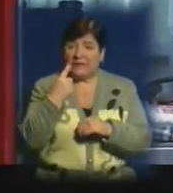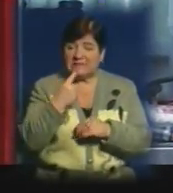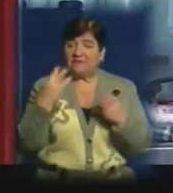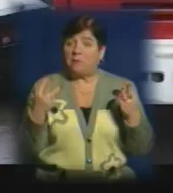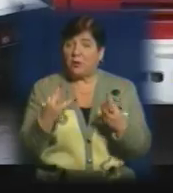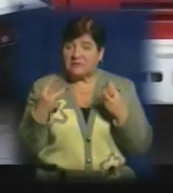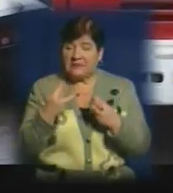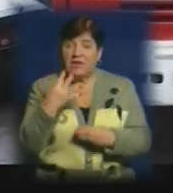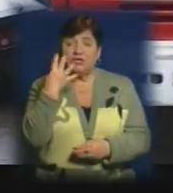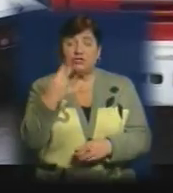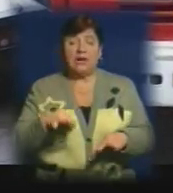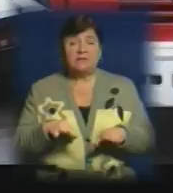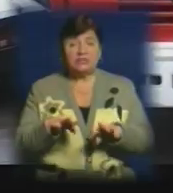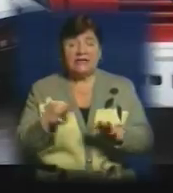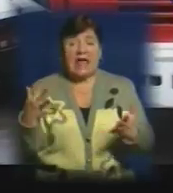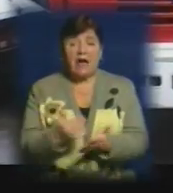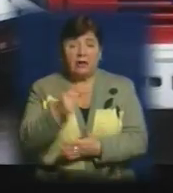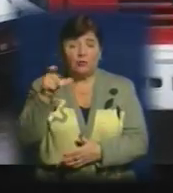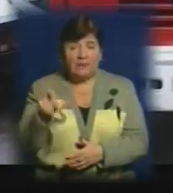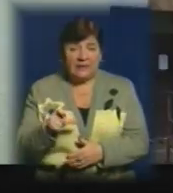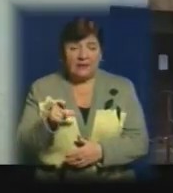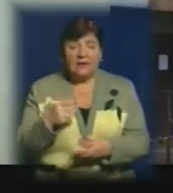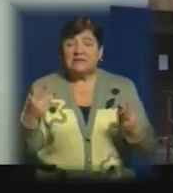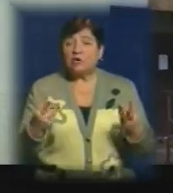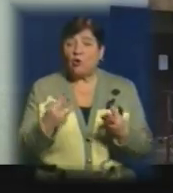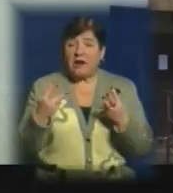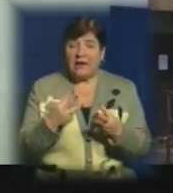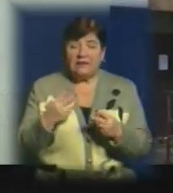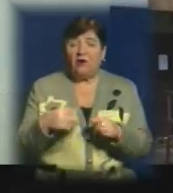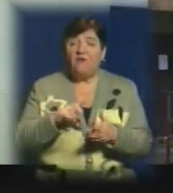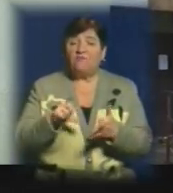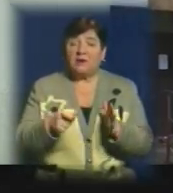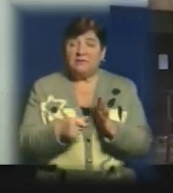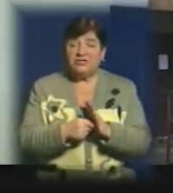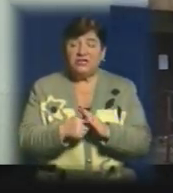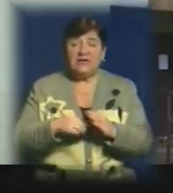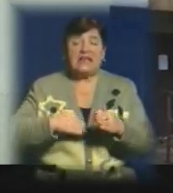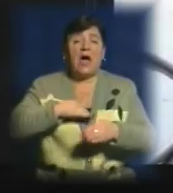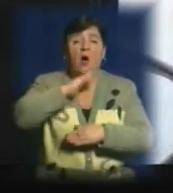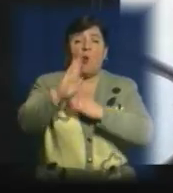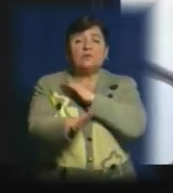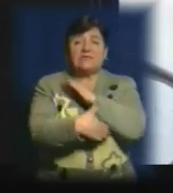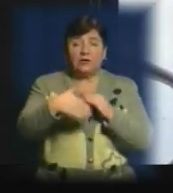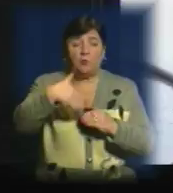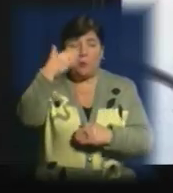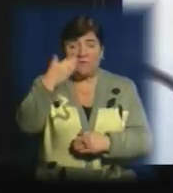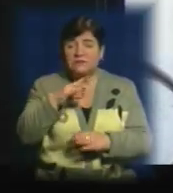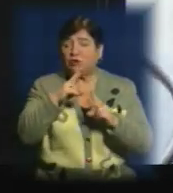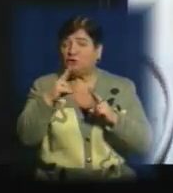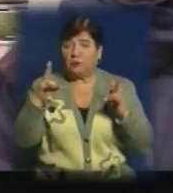місці працювали 4 машини рятувальників. Осередком загорання стало технічне приміщення на останньому поверсі. Ніхто не